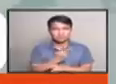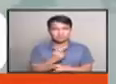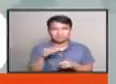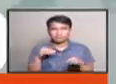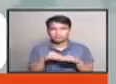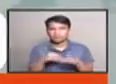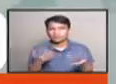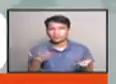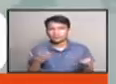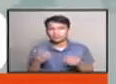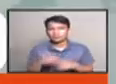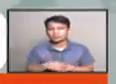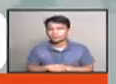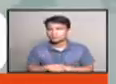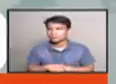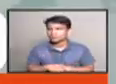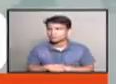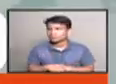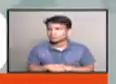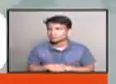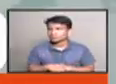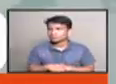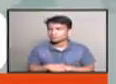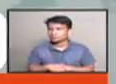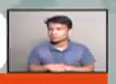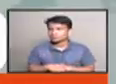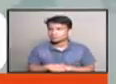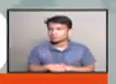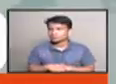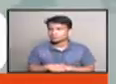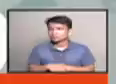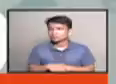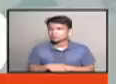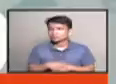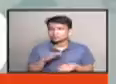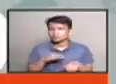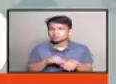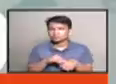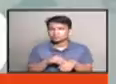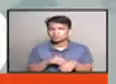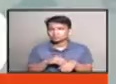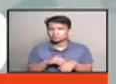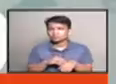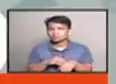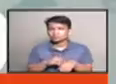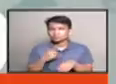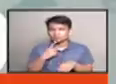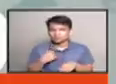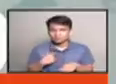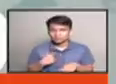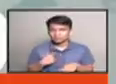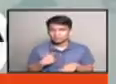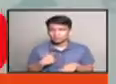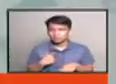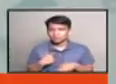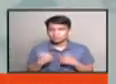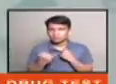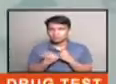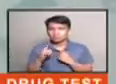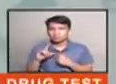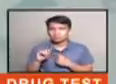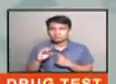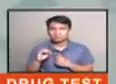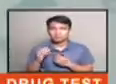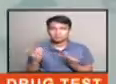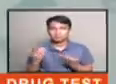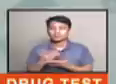bangga? Hindi na po kasi new model yung ano yung kotse. Bali, ang insurance lang po nung akin is yung sa LTO lang po.